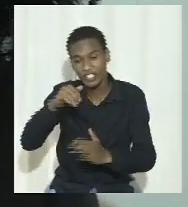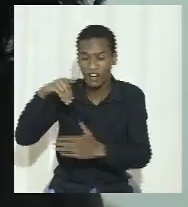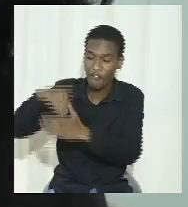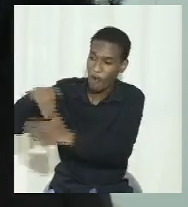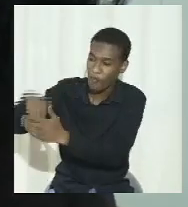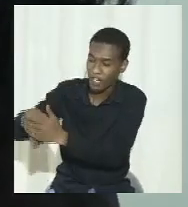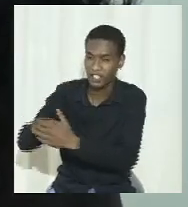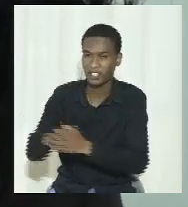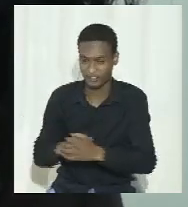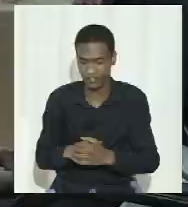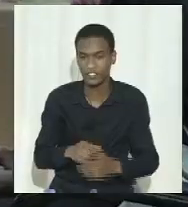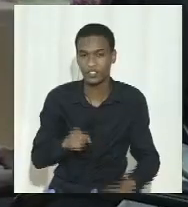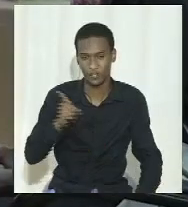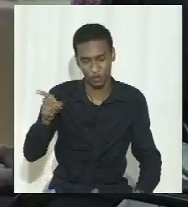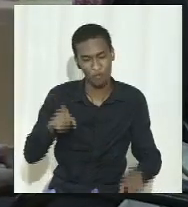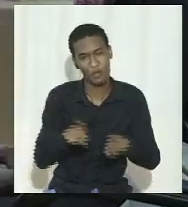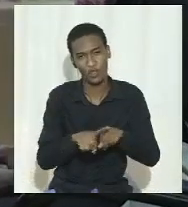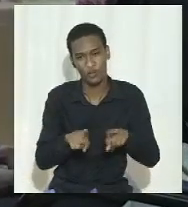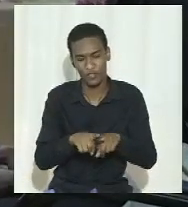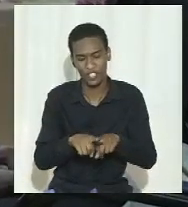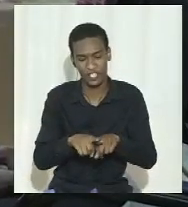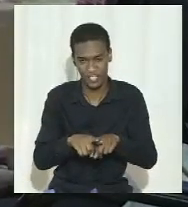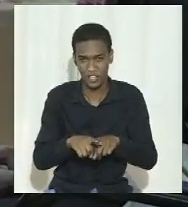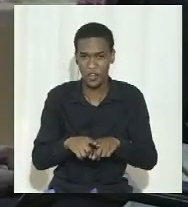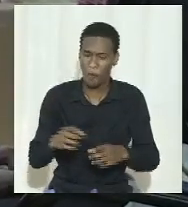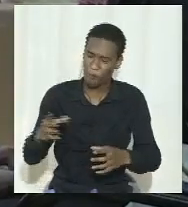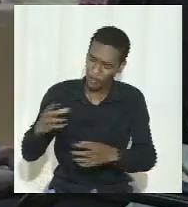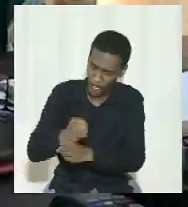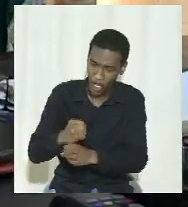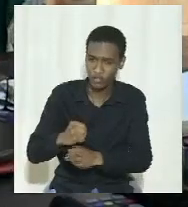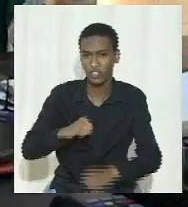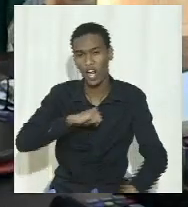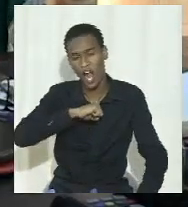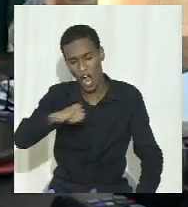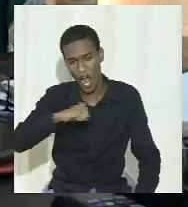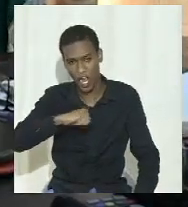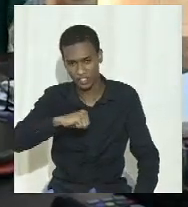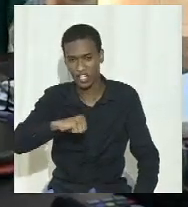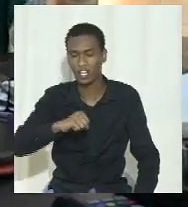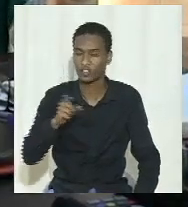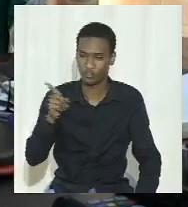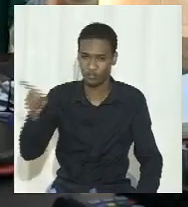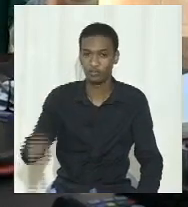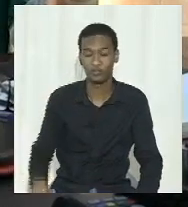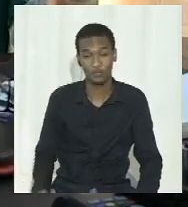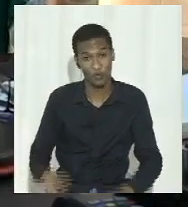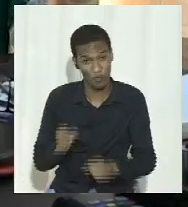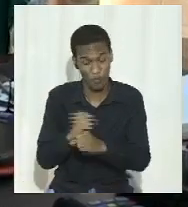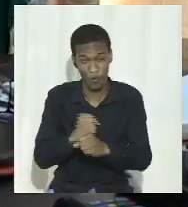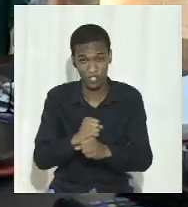miompana amin'ny fitazomana ny asa na ny fanatsarana ny asa. Ohatra ny gouvernora zao manana